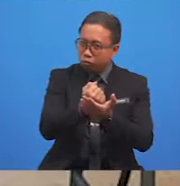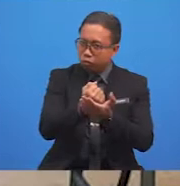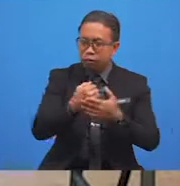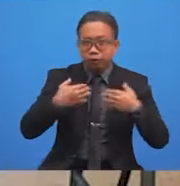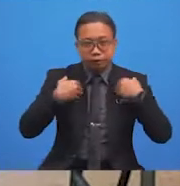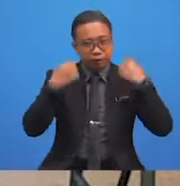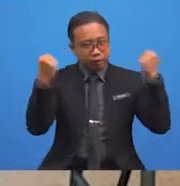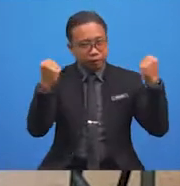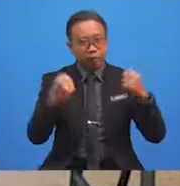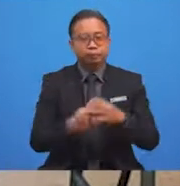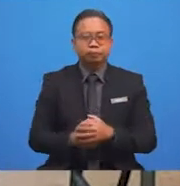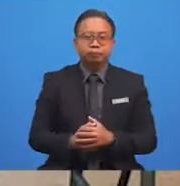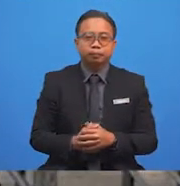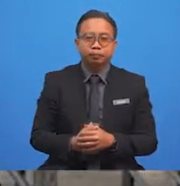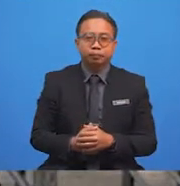dalam keadaan sihat.